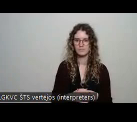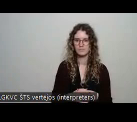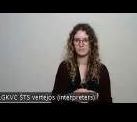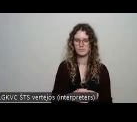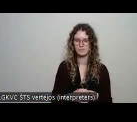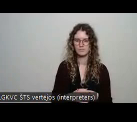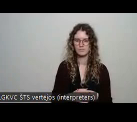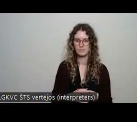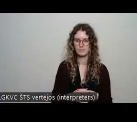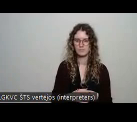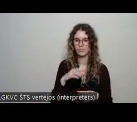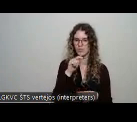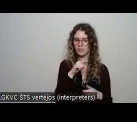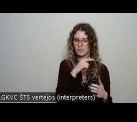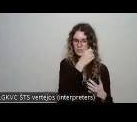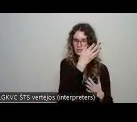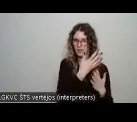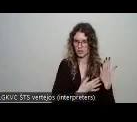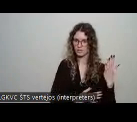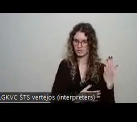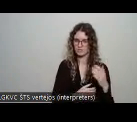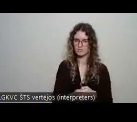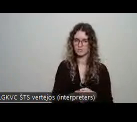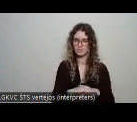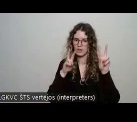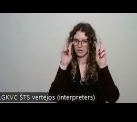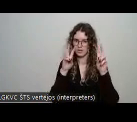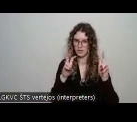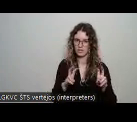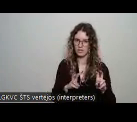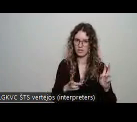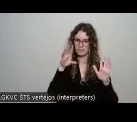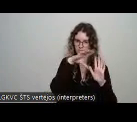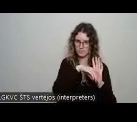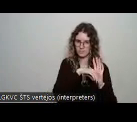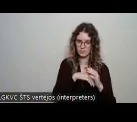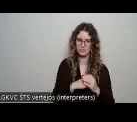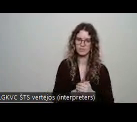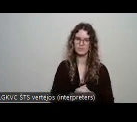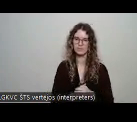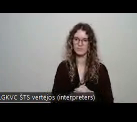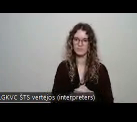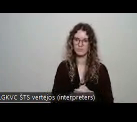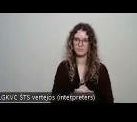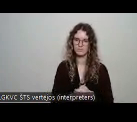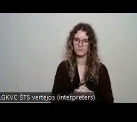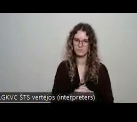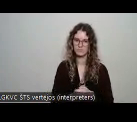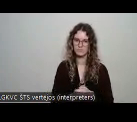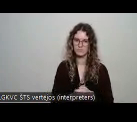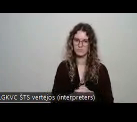šitas sąrašas apima temas ir viena iš jų